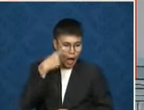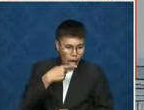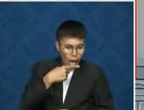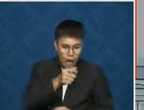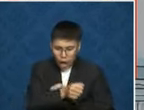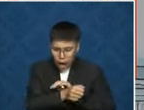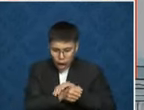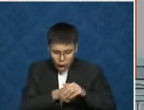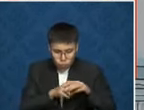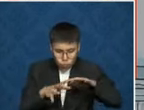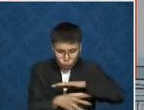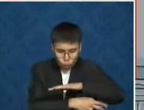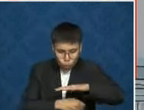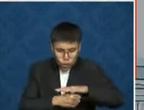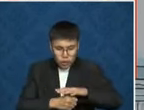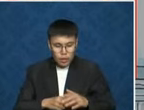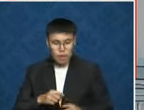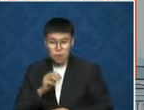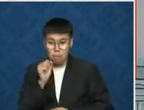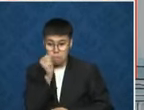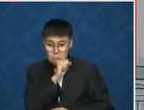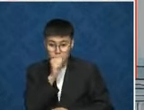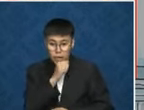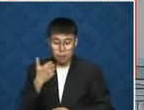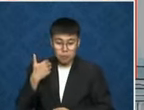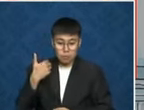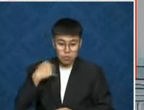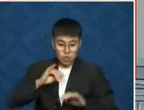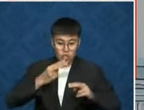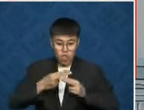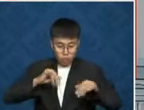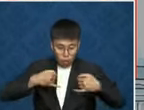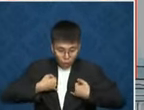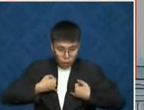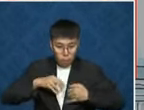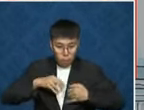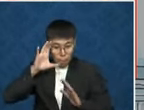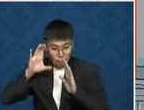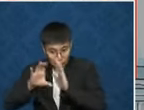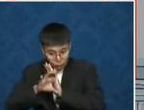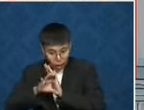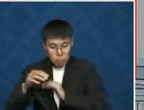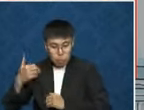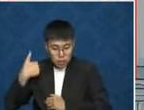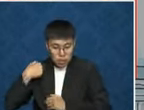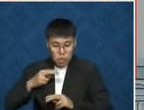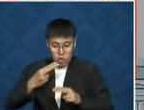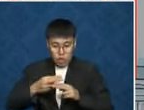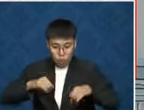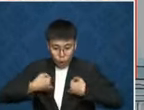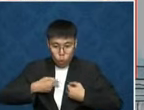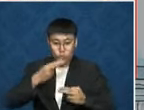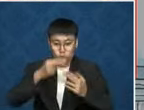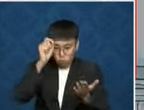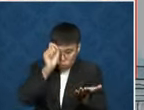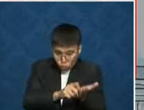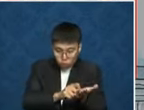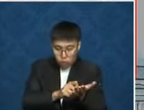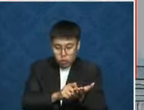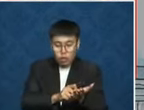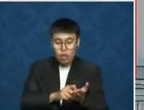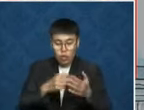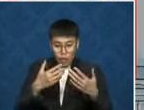จะไปลักลอบให้ AI ไปเรียนรู้เพลงที่มีลิขสิทธิ์หรือว่ารูปภาพที่มีลิขสิทธิ์ที่พอ AI เอาไปผลิตผลงานต่อแล้วเนี่ย